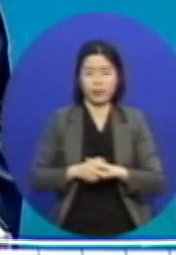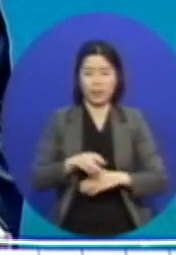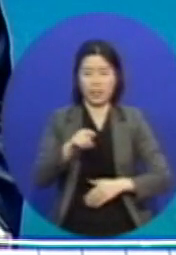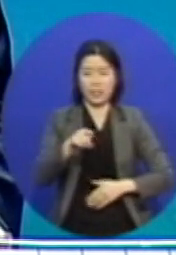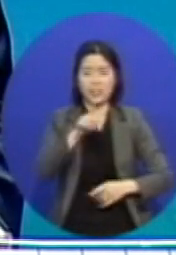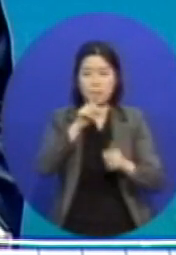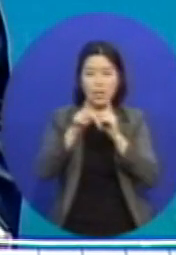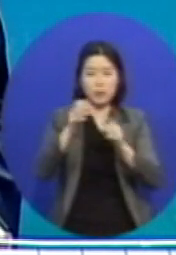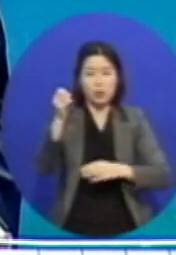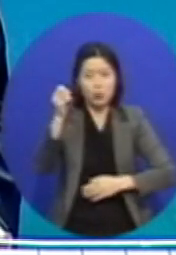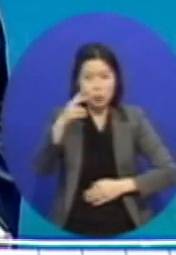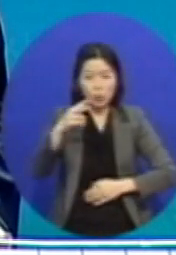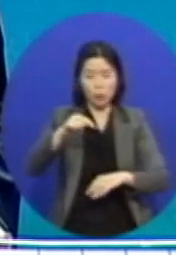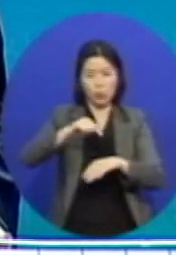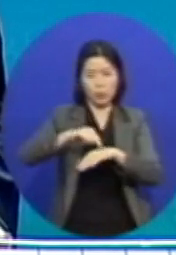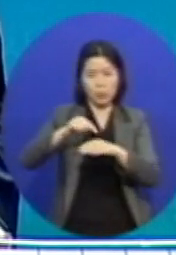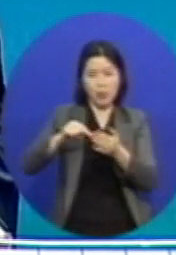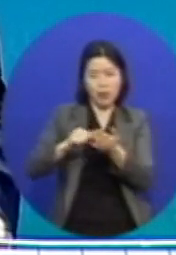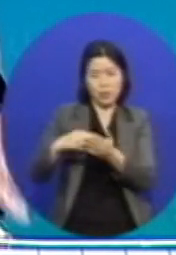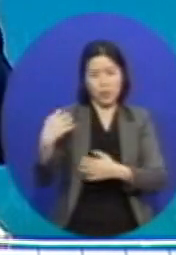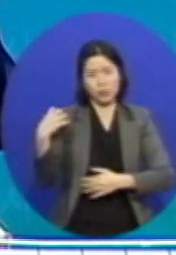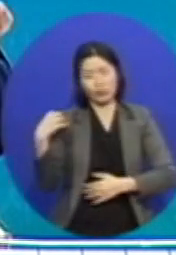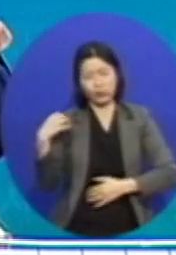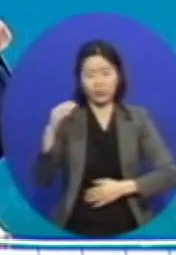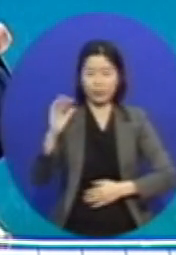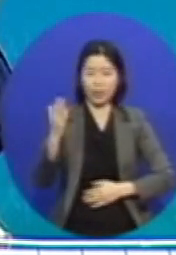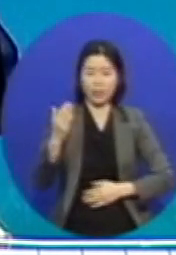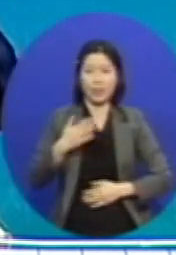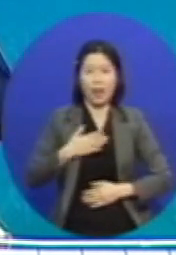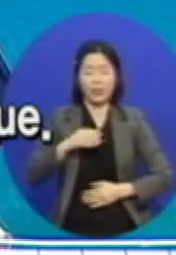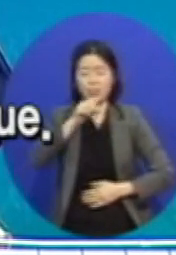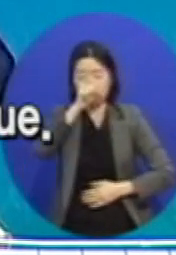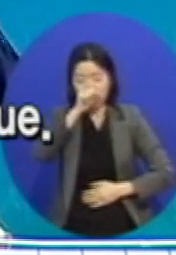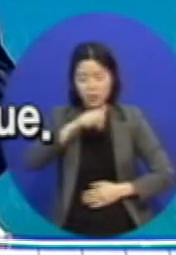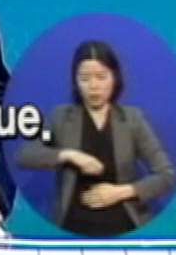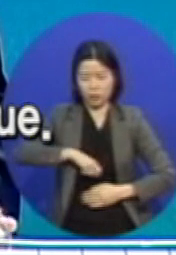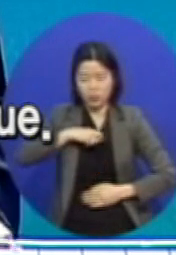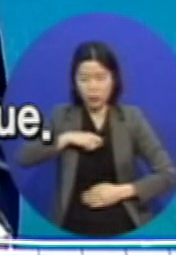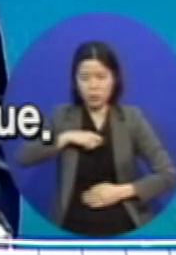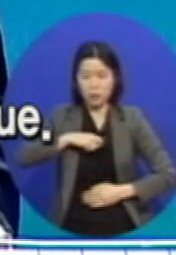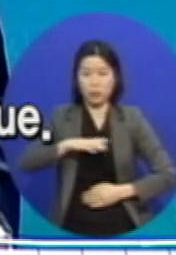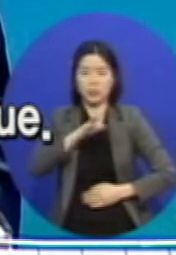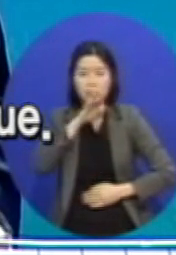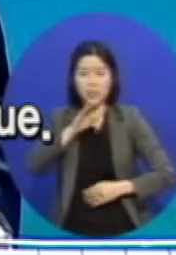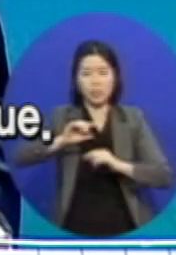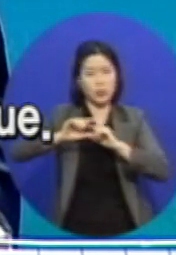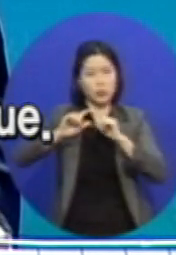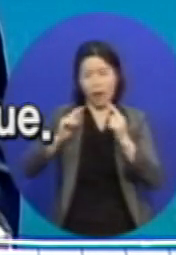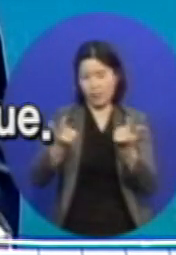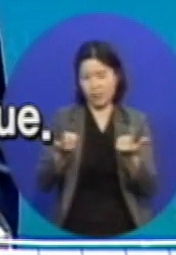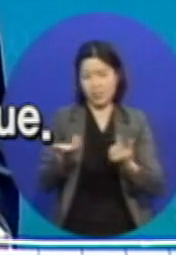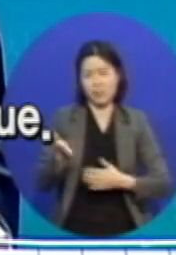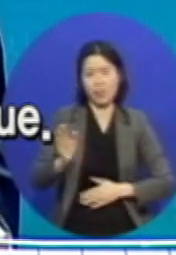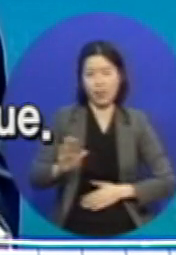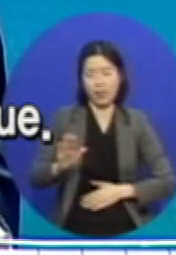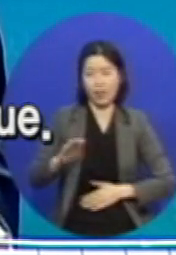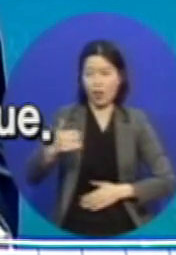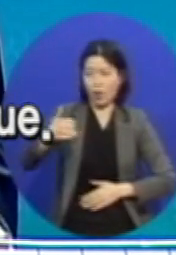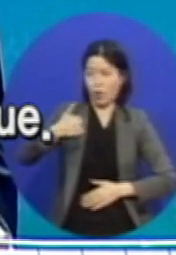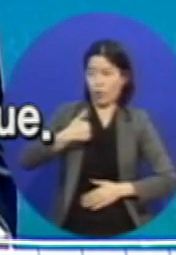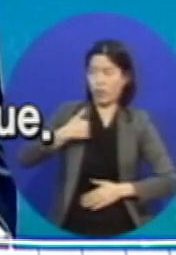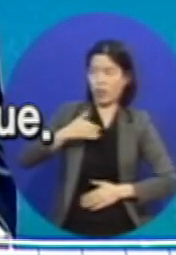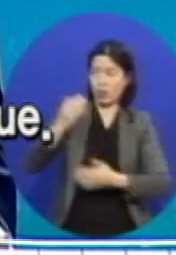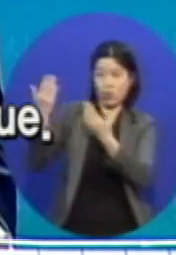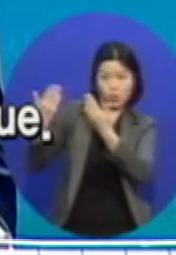말씀이 또 마음에 부담이 되어 나는 착하지도 의롭지 도 진실 하지도 않는데 내게 주시는